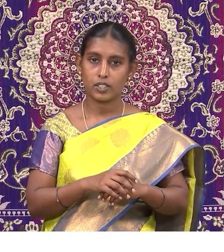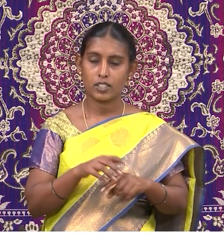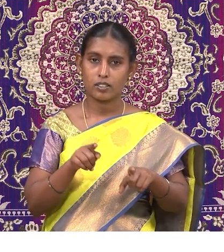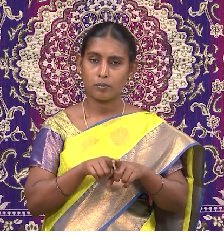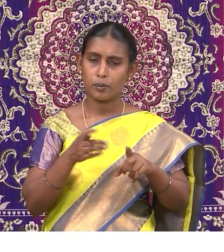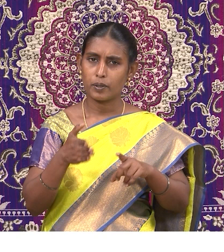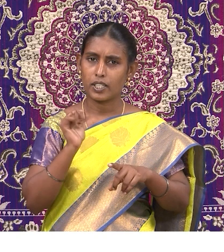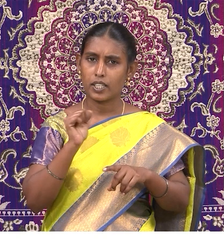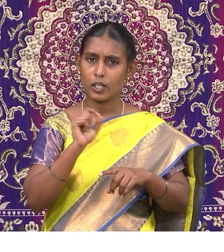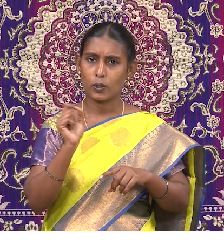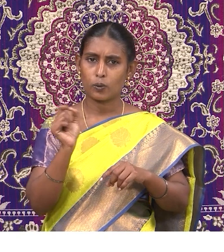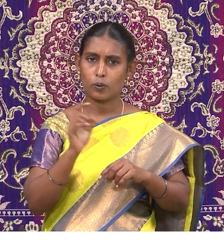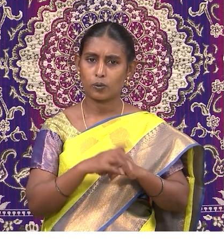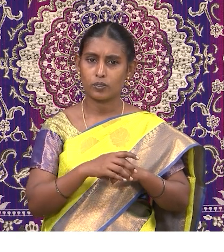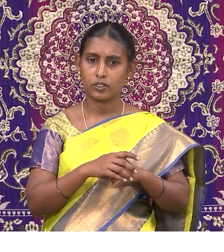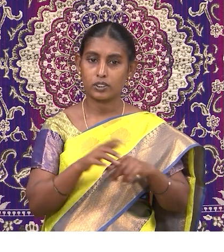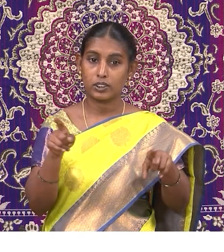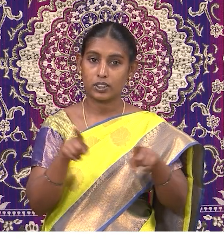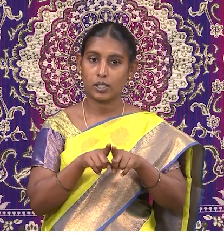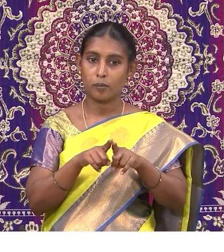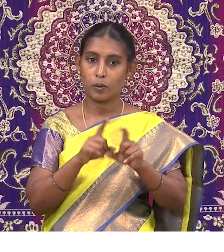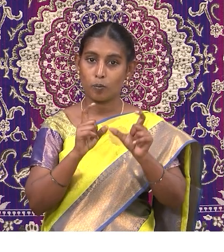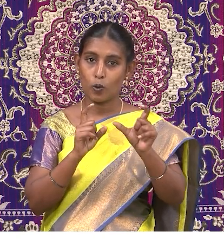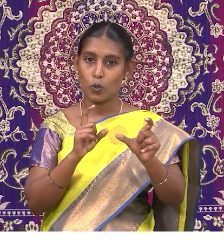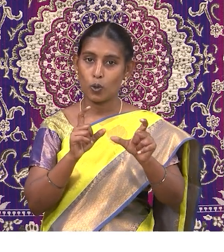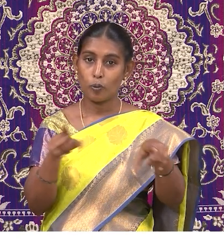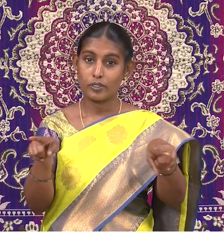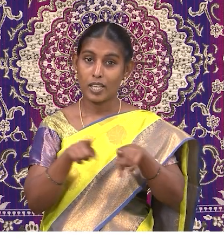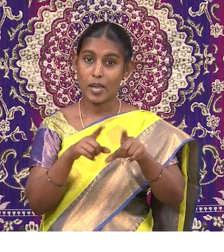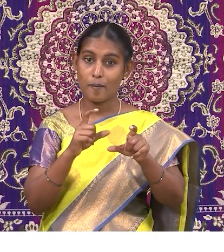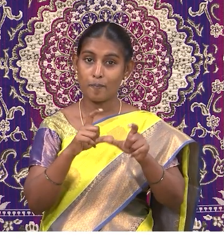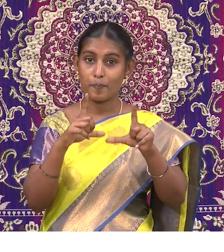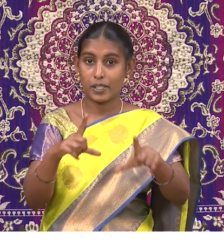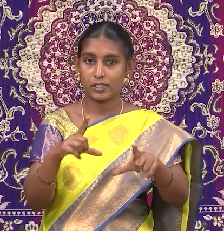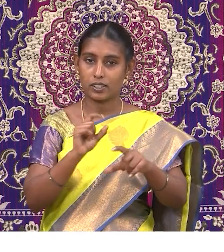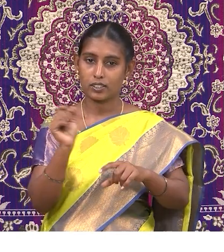இப்போ நாம் என்ன எழுதணும்? பொது வடிவத்தை எழுதணும். என்ன பொது வடிவம்?